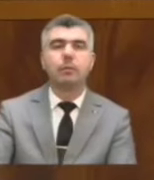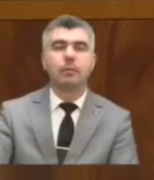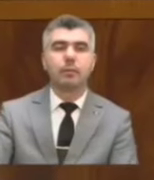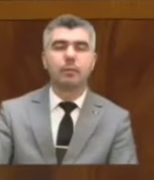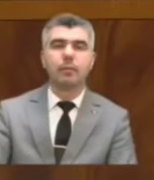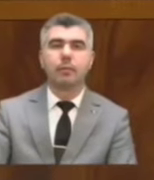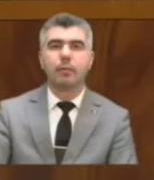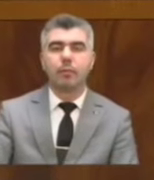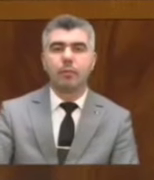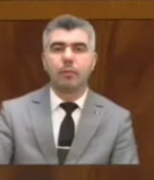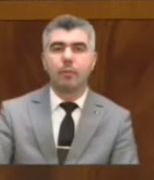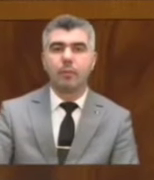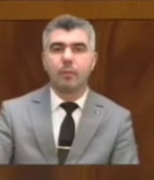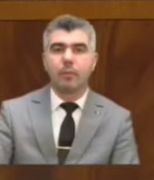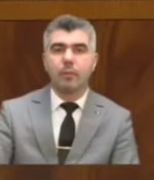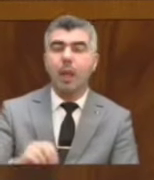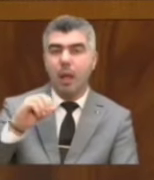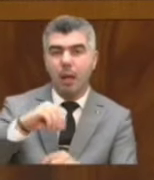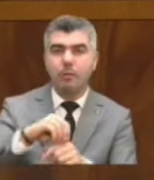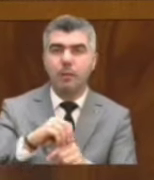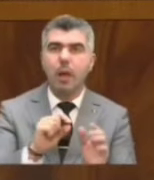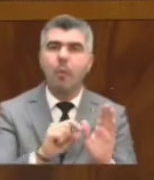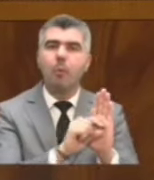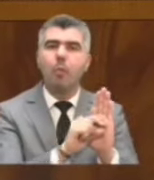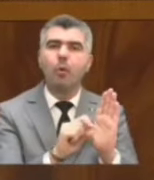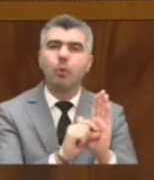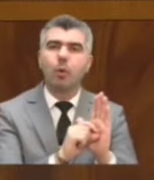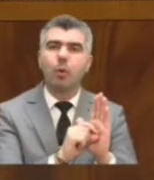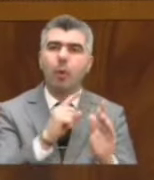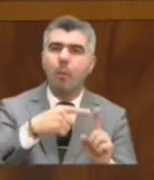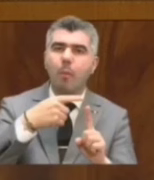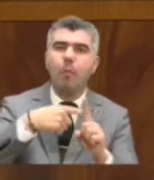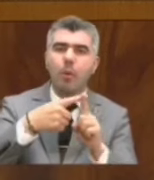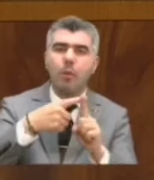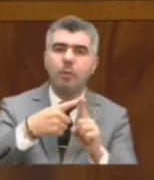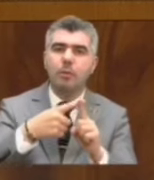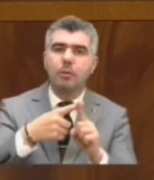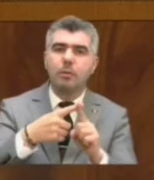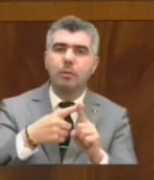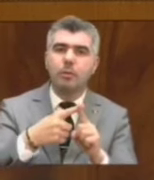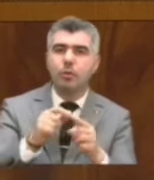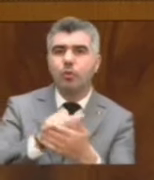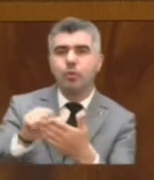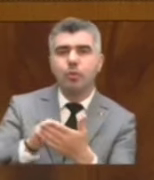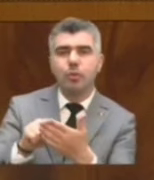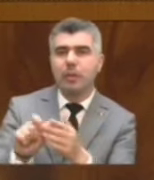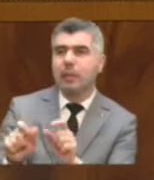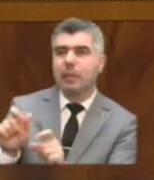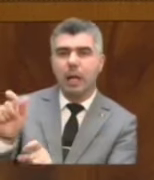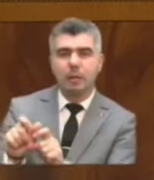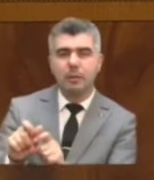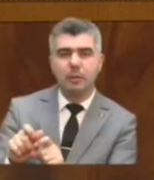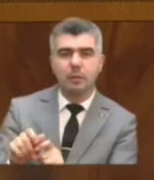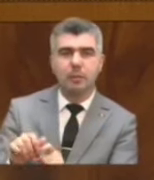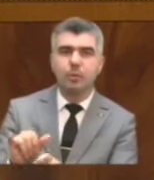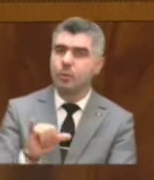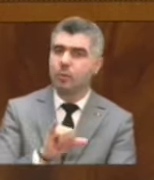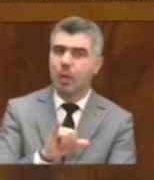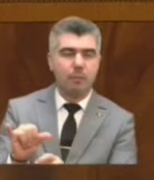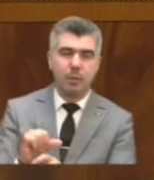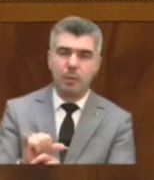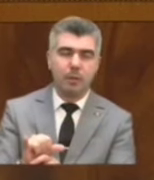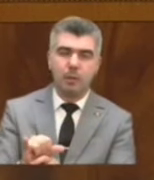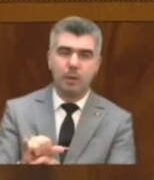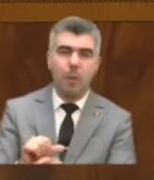فيما يخص الموضوع نتاع الرفع من الأسعار، بالعكس كما قال